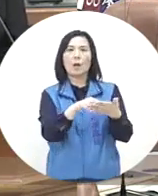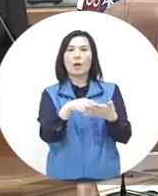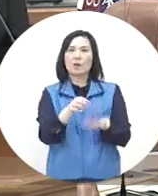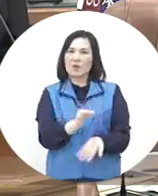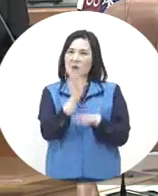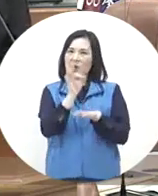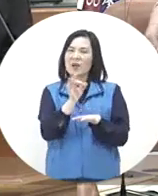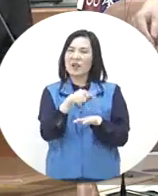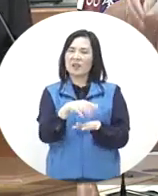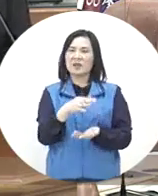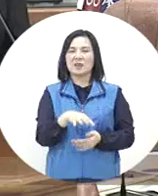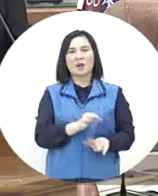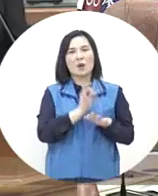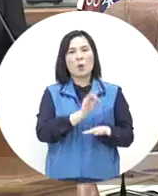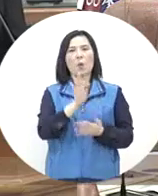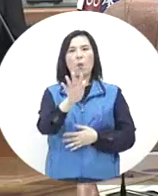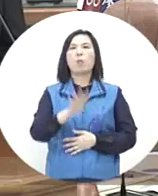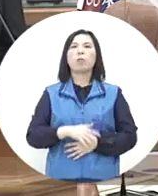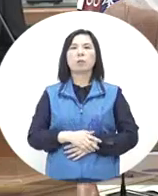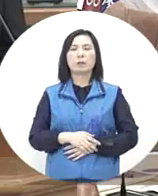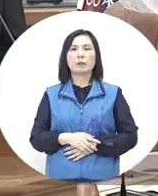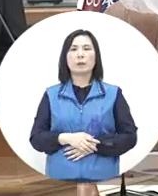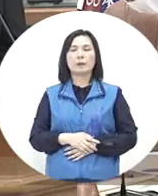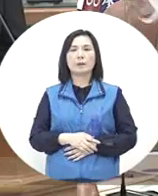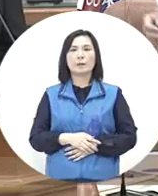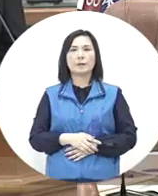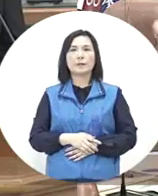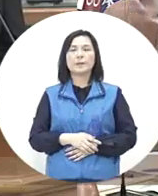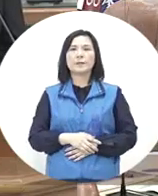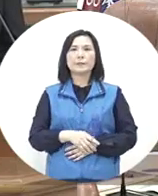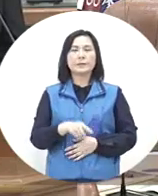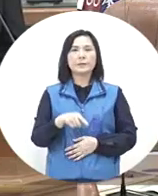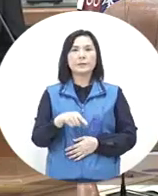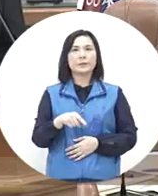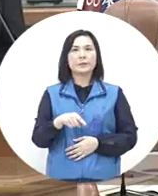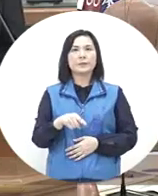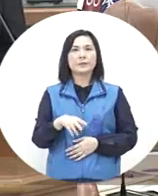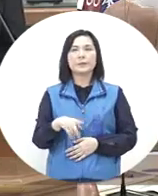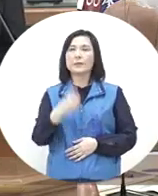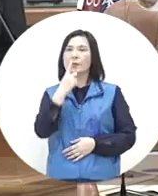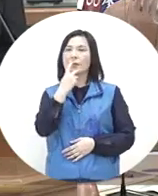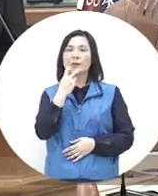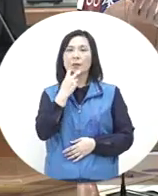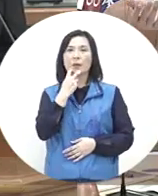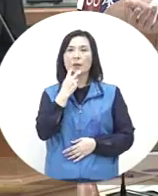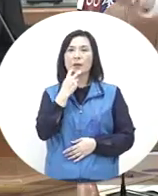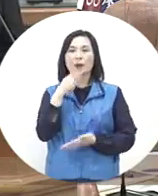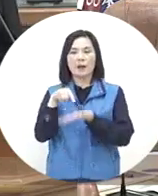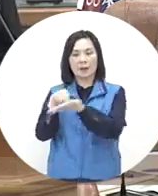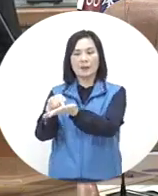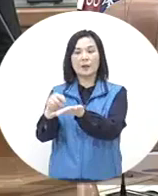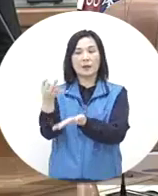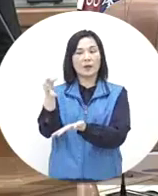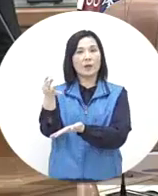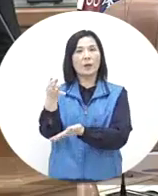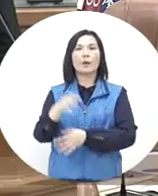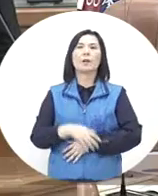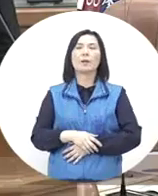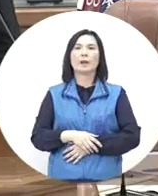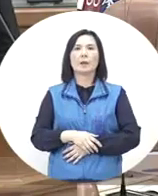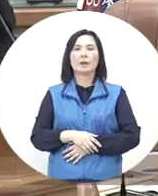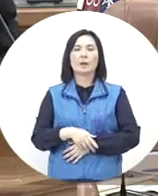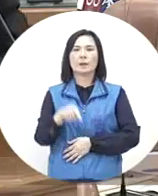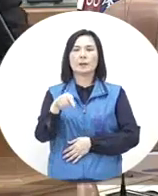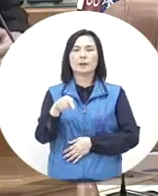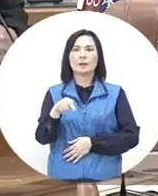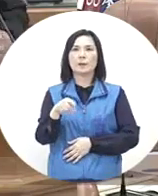心啊，例如说他有强调，就是说我们当然中央这个我们跟中央争取经费啊，例如说以这个啊